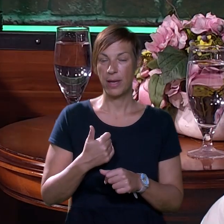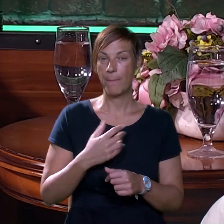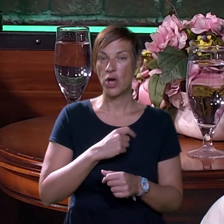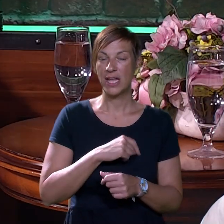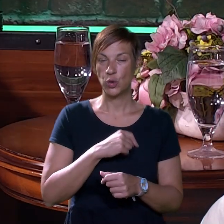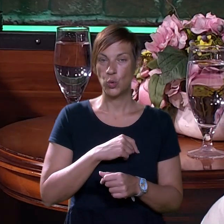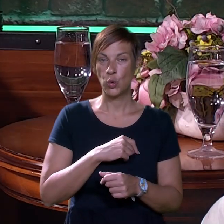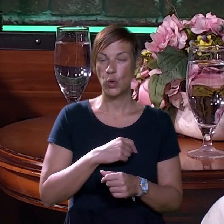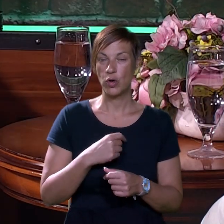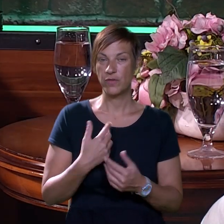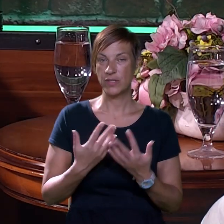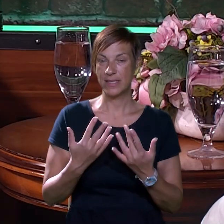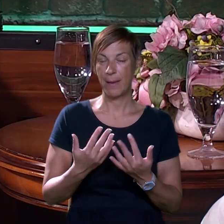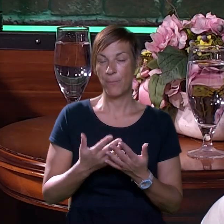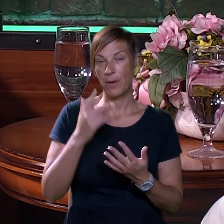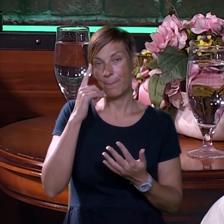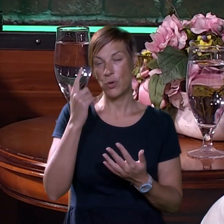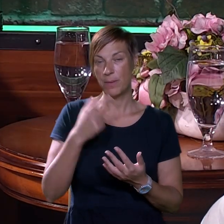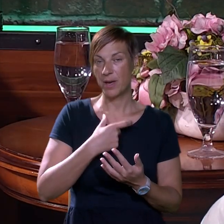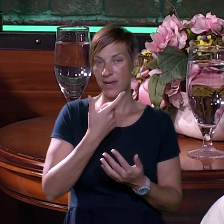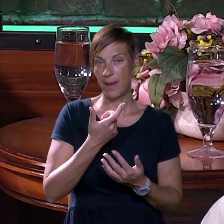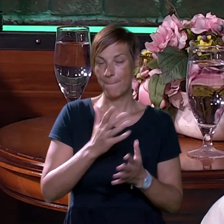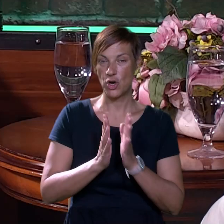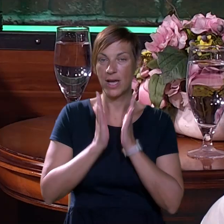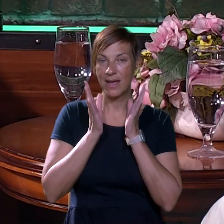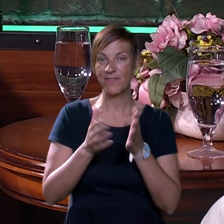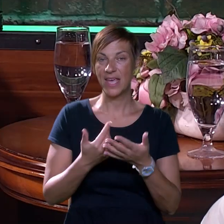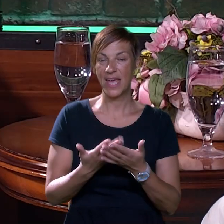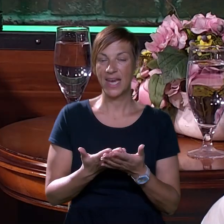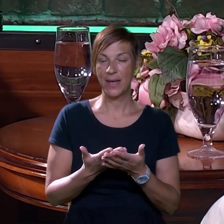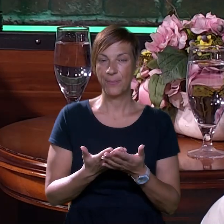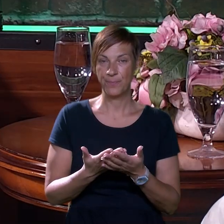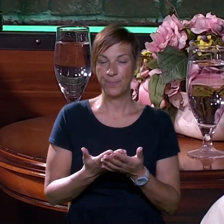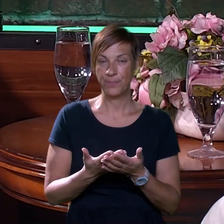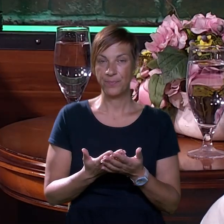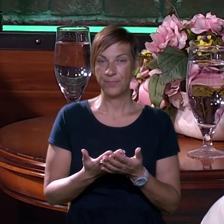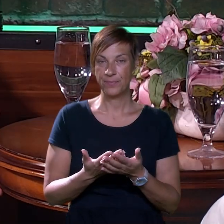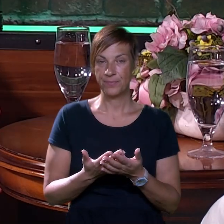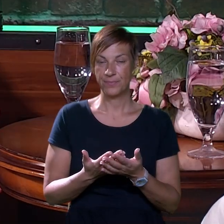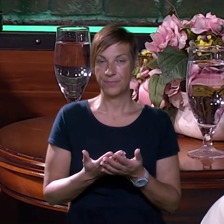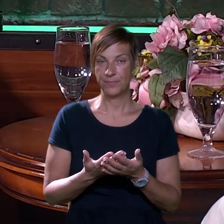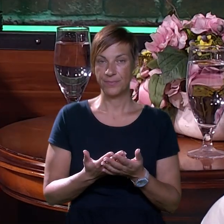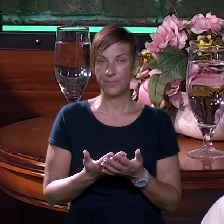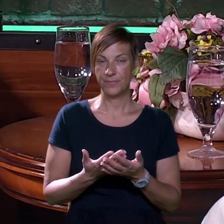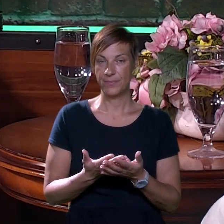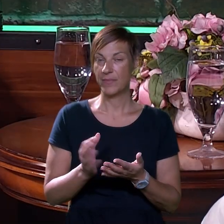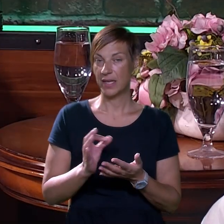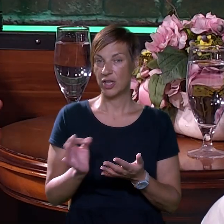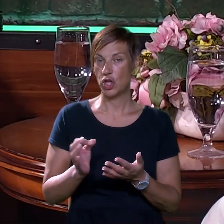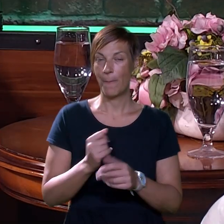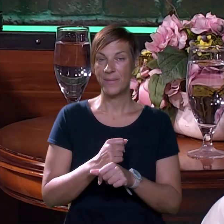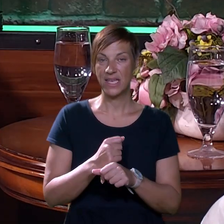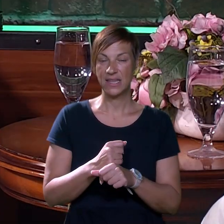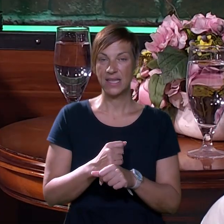moja duhovnost i moje poimanje Boga, vjere, milosrđa, ne znam,